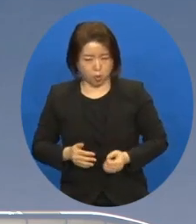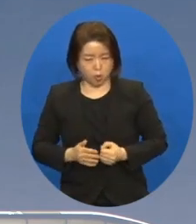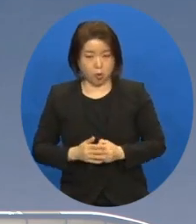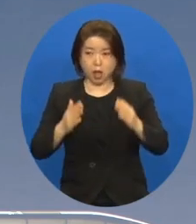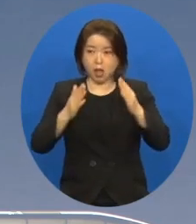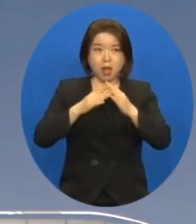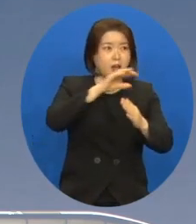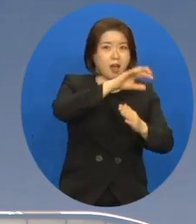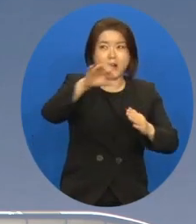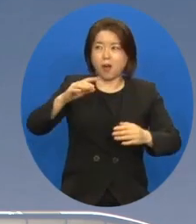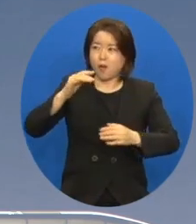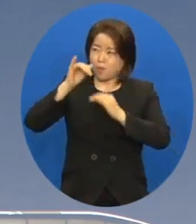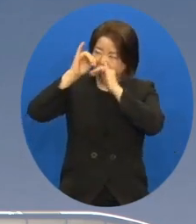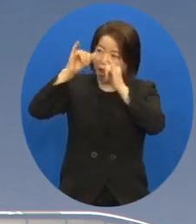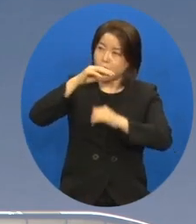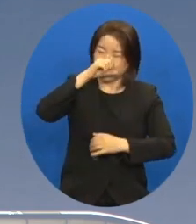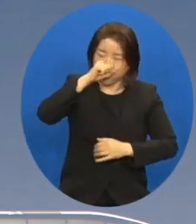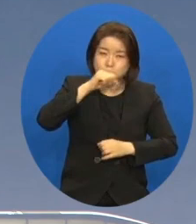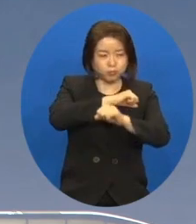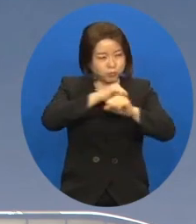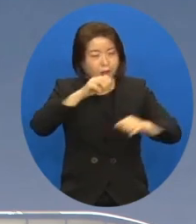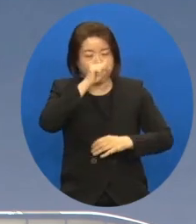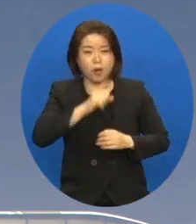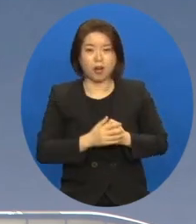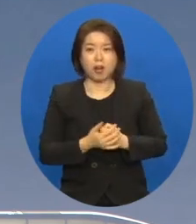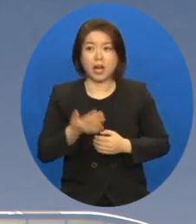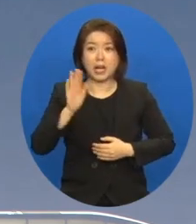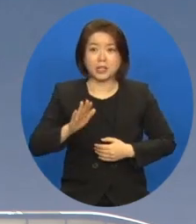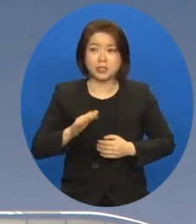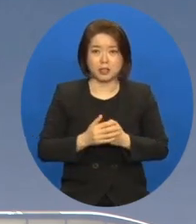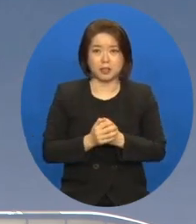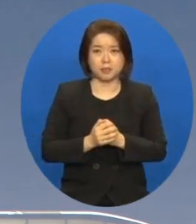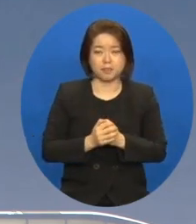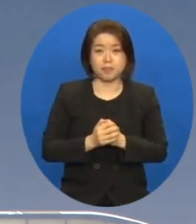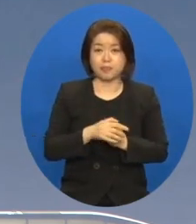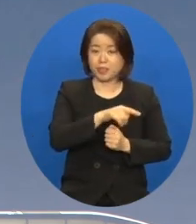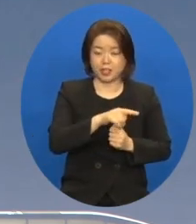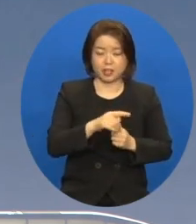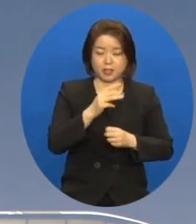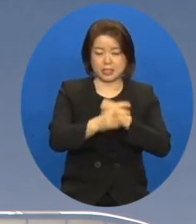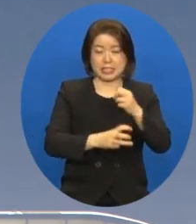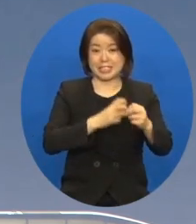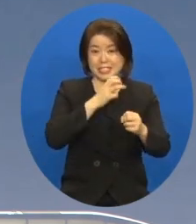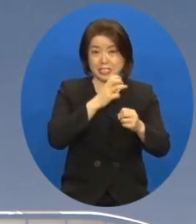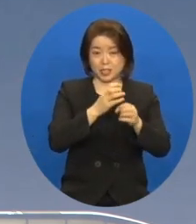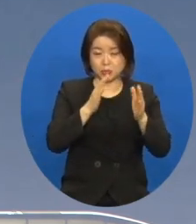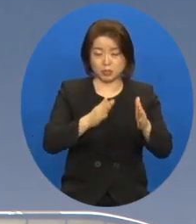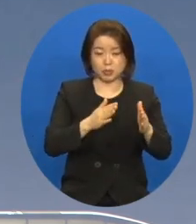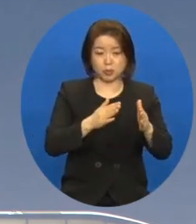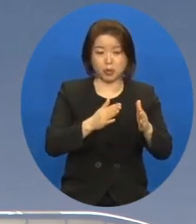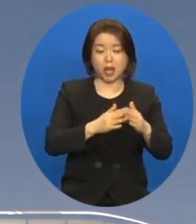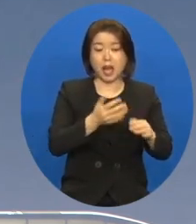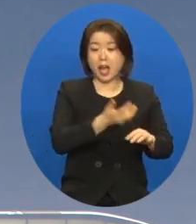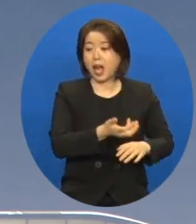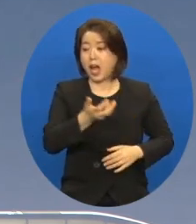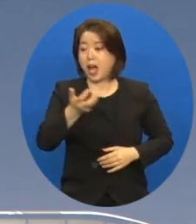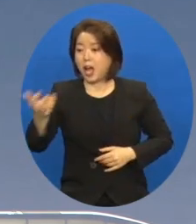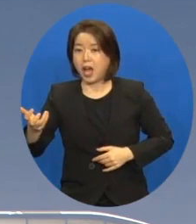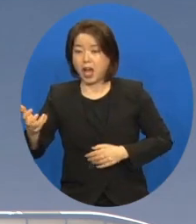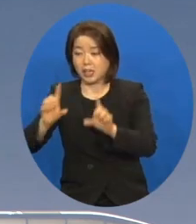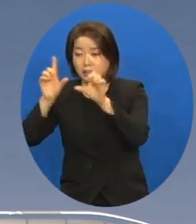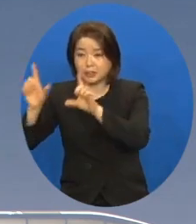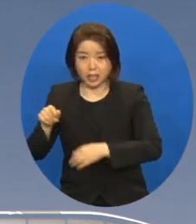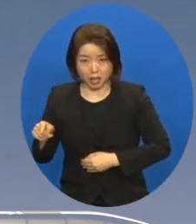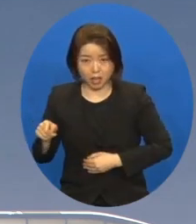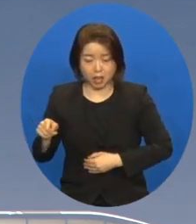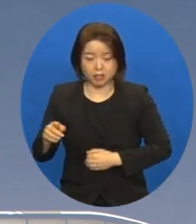좋은데. 그 권사님 통해서 30년 이민 생활 이야기를 들었습니다. 예수를 안 믿으셨던